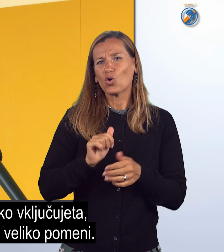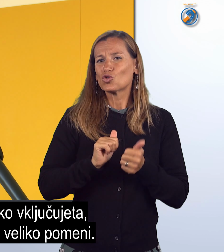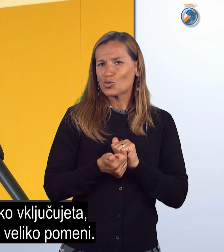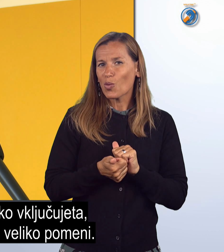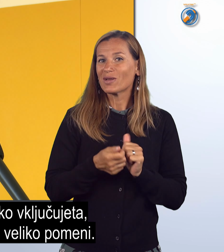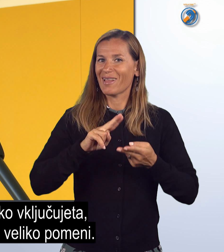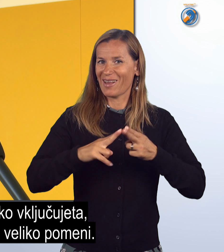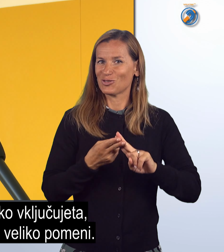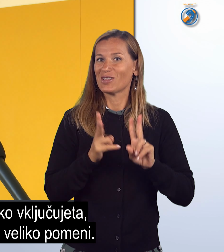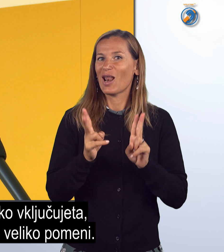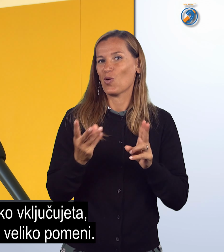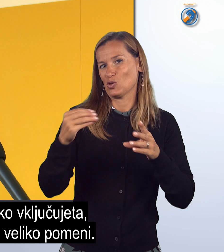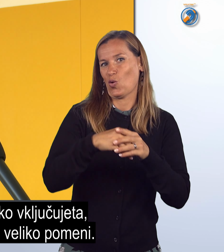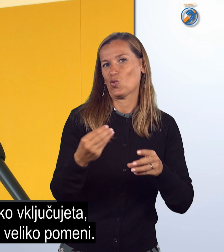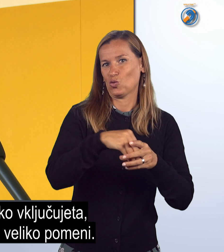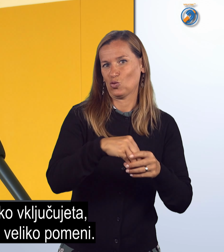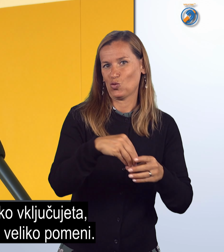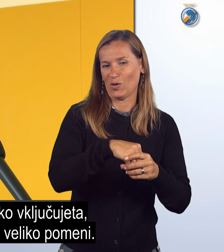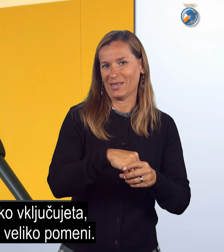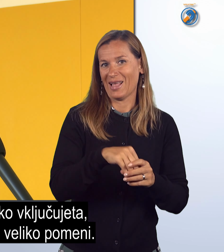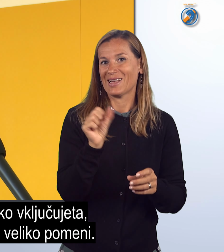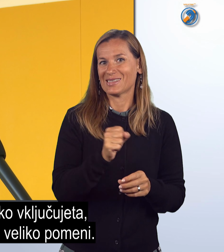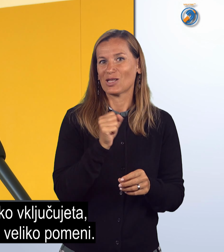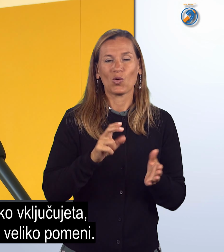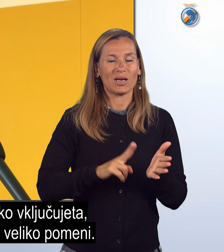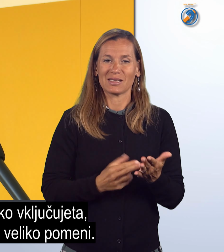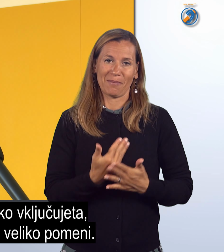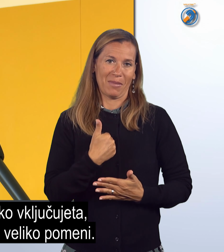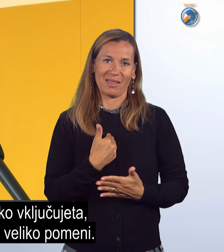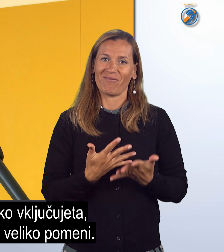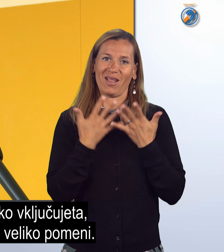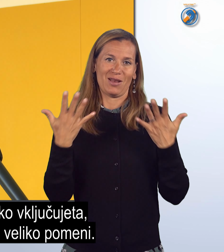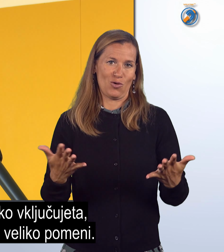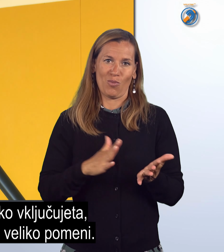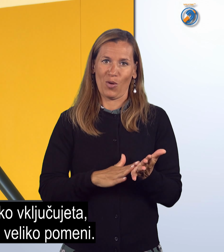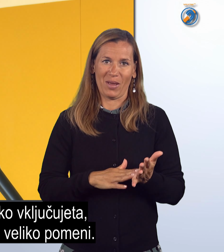sploh lahko vključujeta. Tako da res, veliko mi to pomeni.